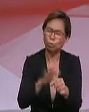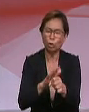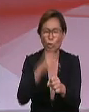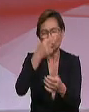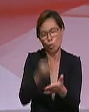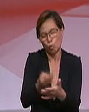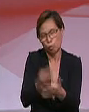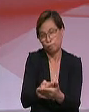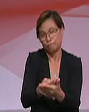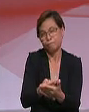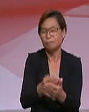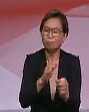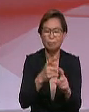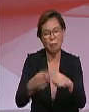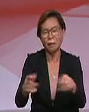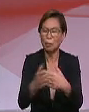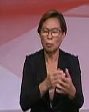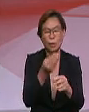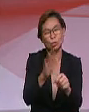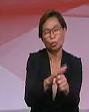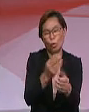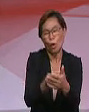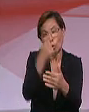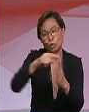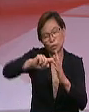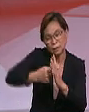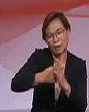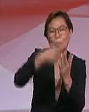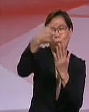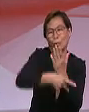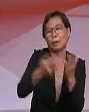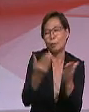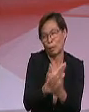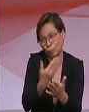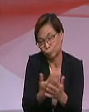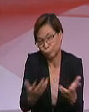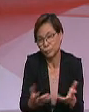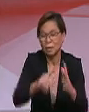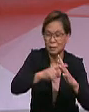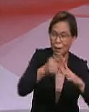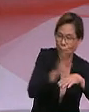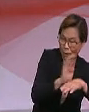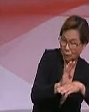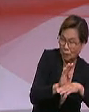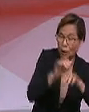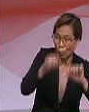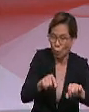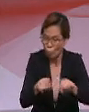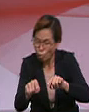benih untuk memulakan inisiatif baru, memulakan perniagaan yang berdaya